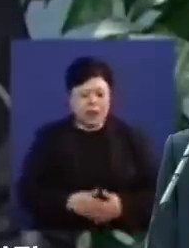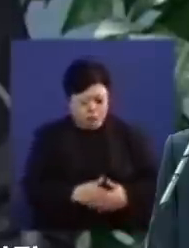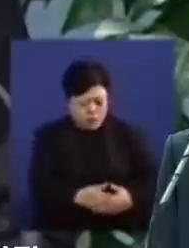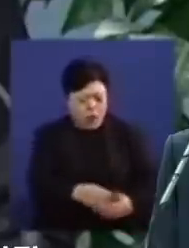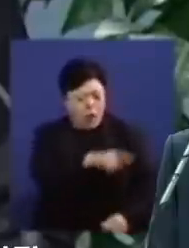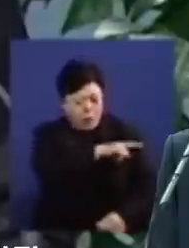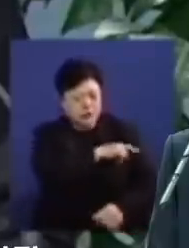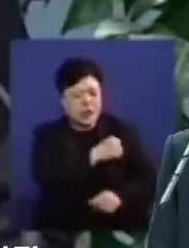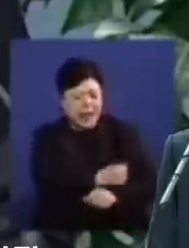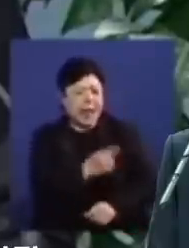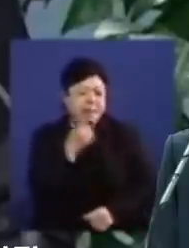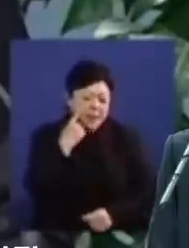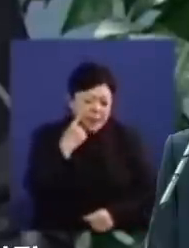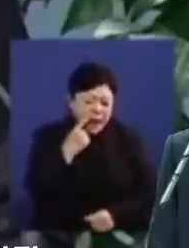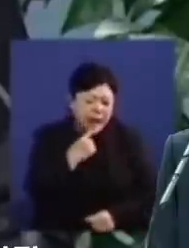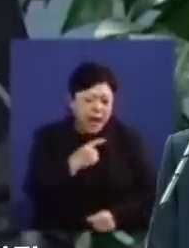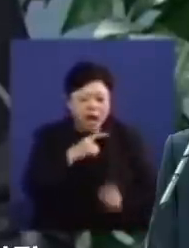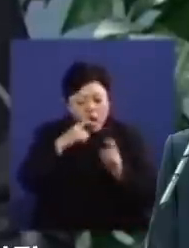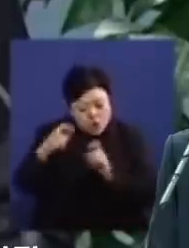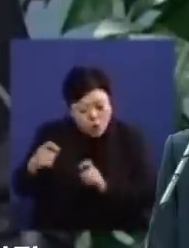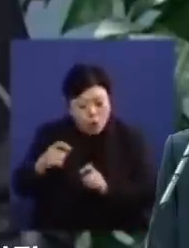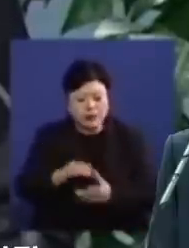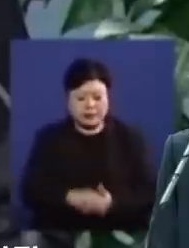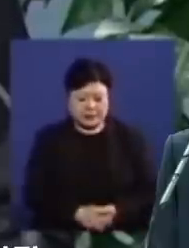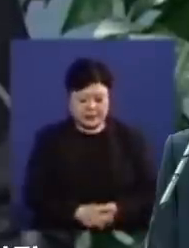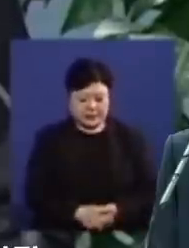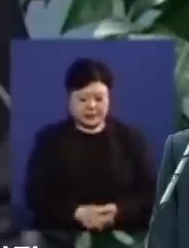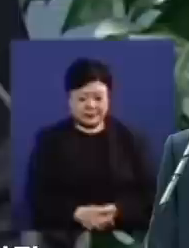다음에 그 다음 하나님도